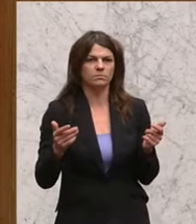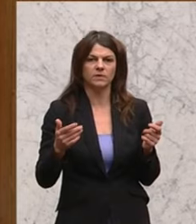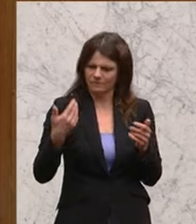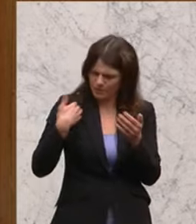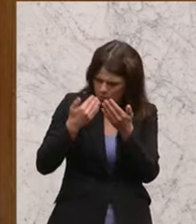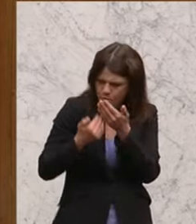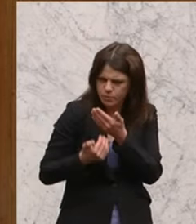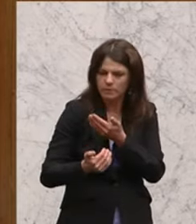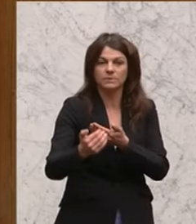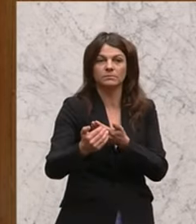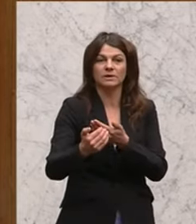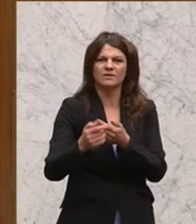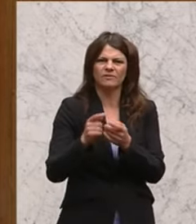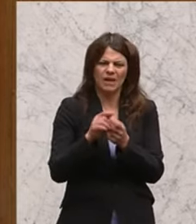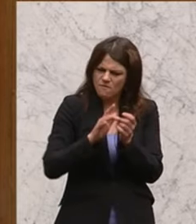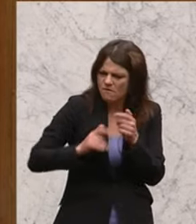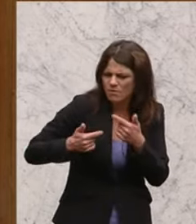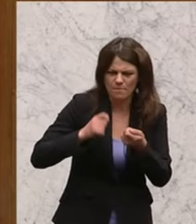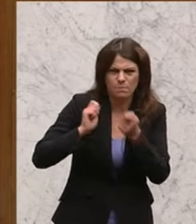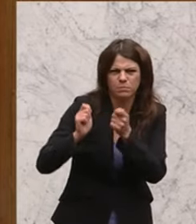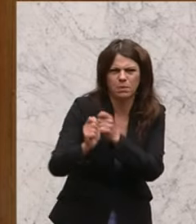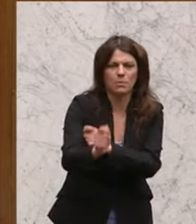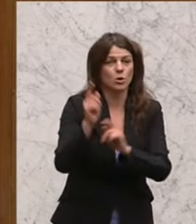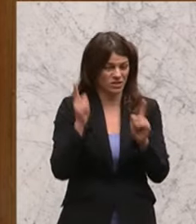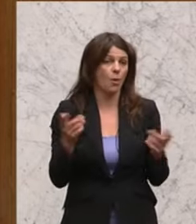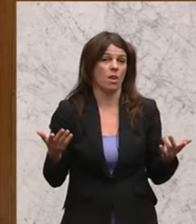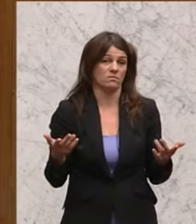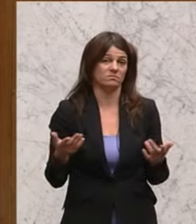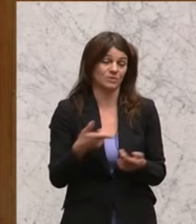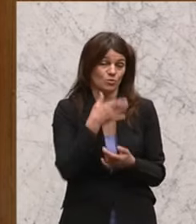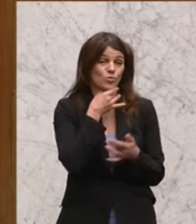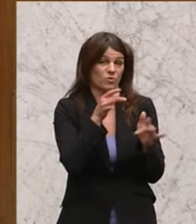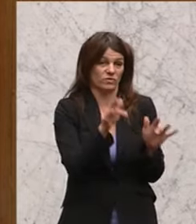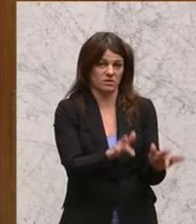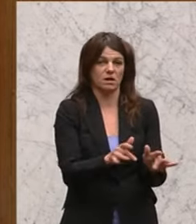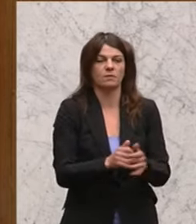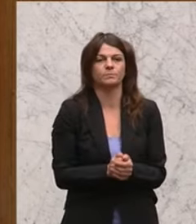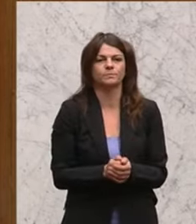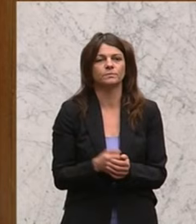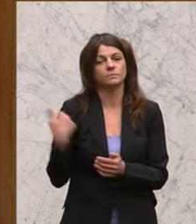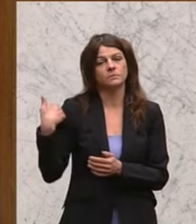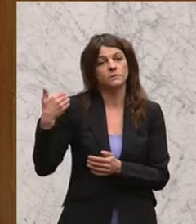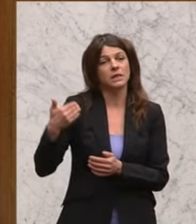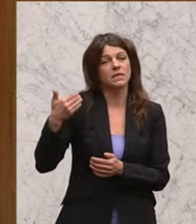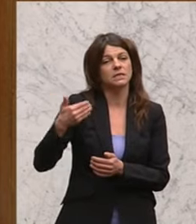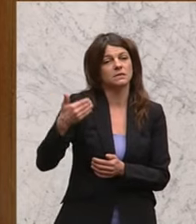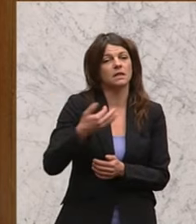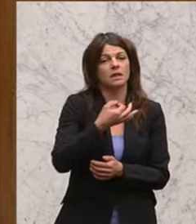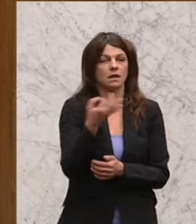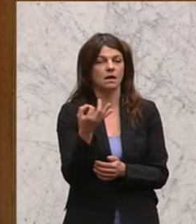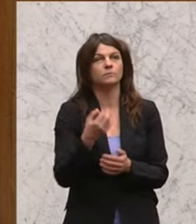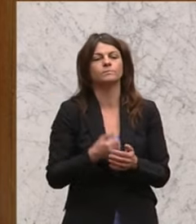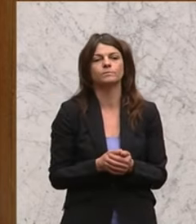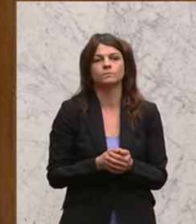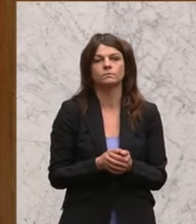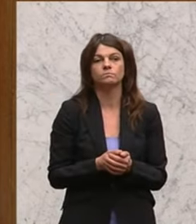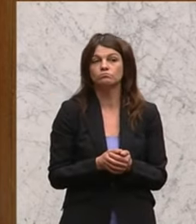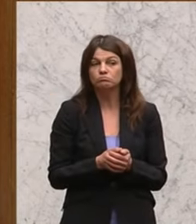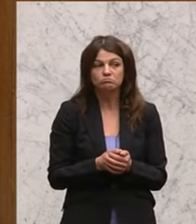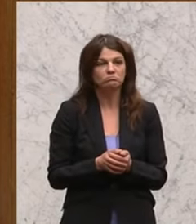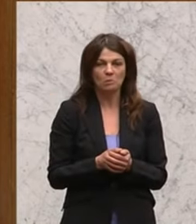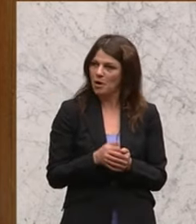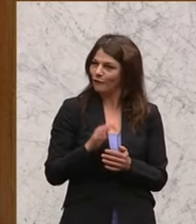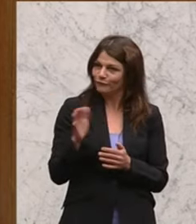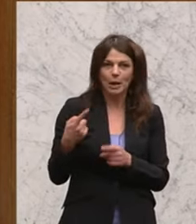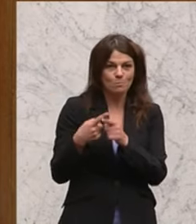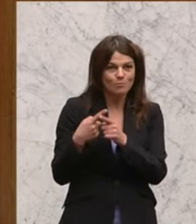Dinge grundlegend zu verändern. Ich habe in den letzten Tagen viel Zuspruch